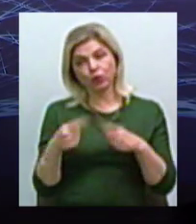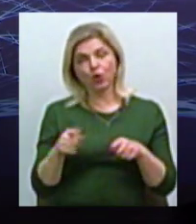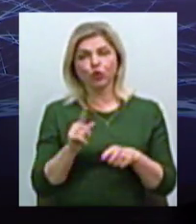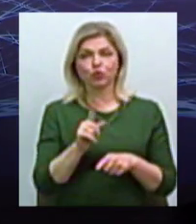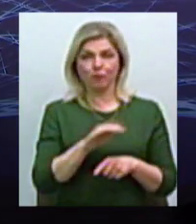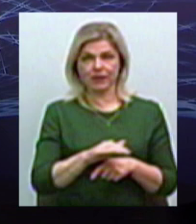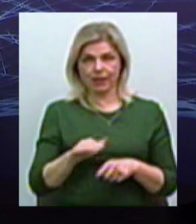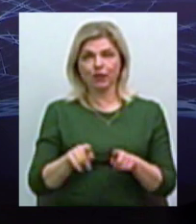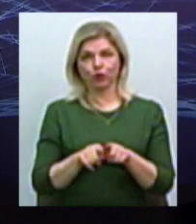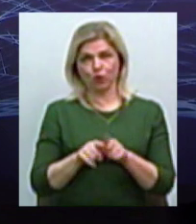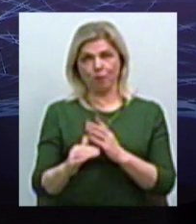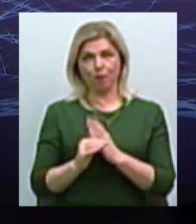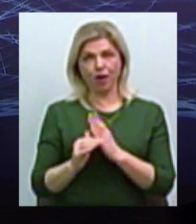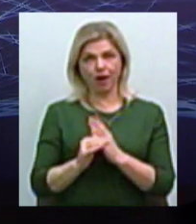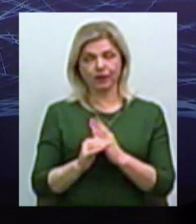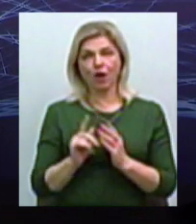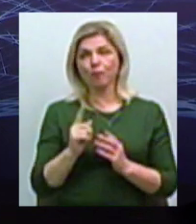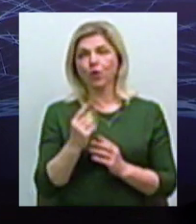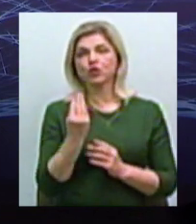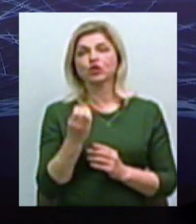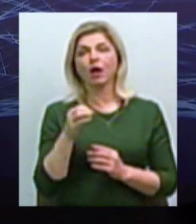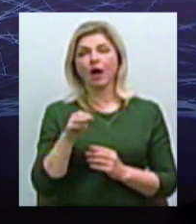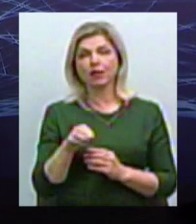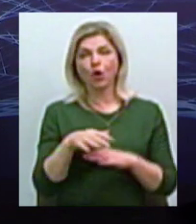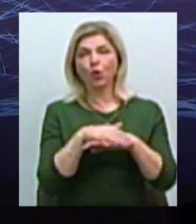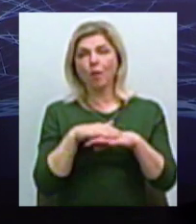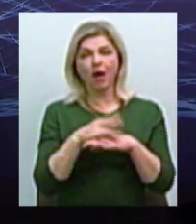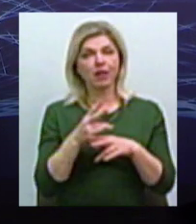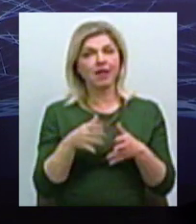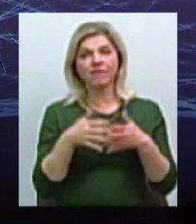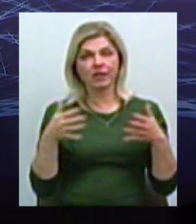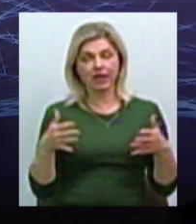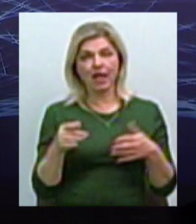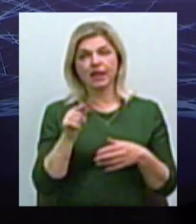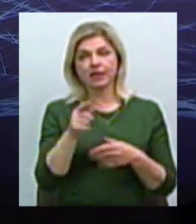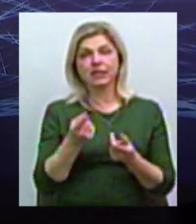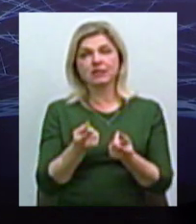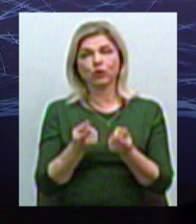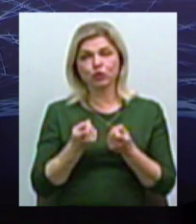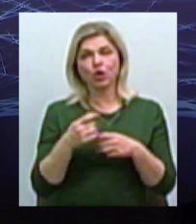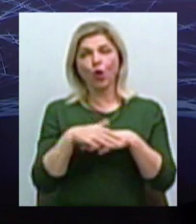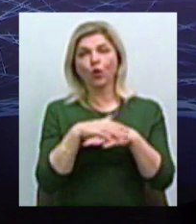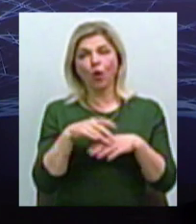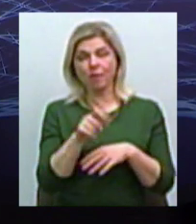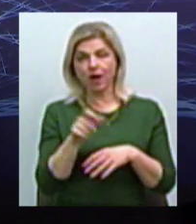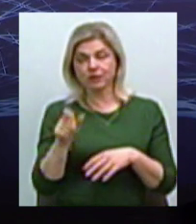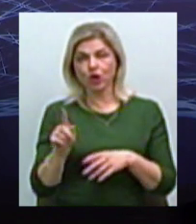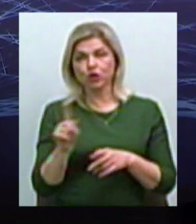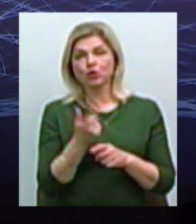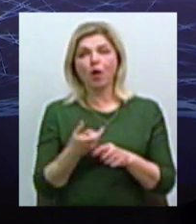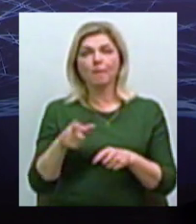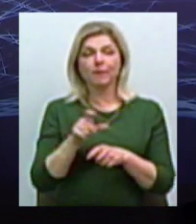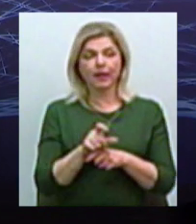нам також допомагали, бо, ну, штат громади не дуже великий. Відповідно, ти залучаєш громадськість для того, щоб, ну, більше,